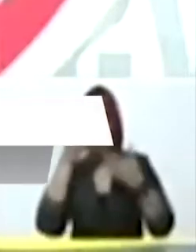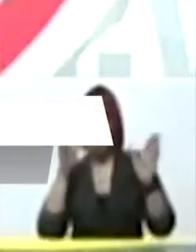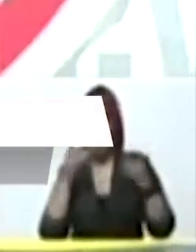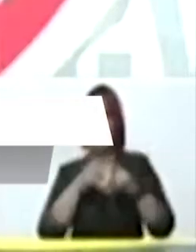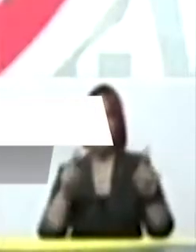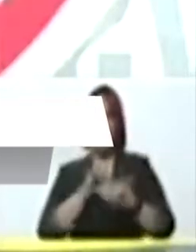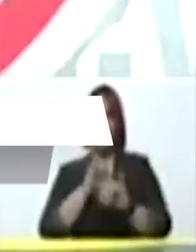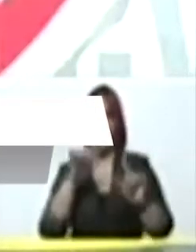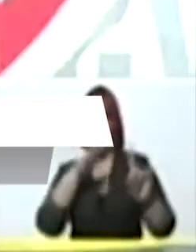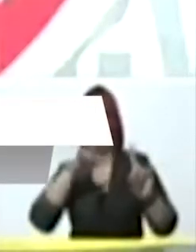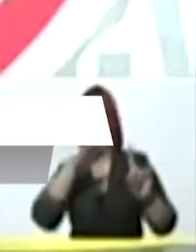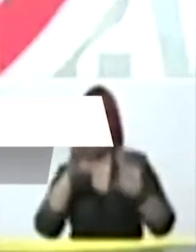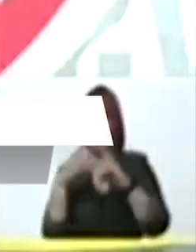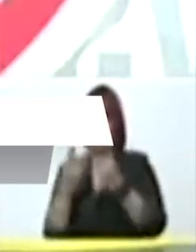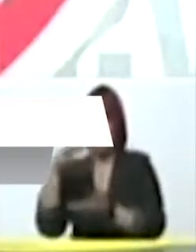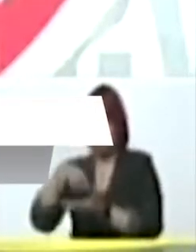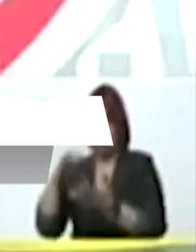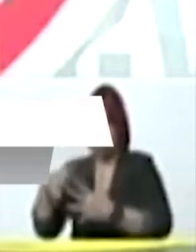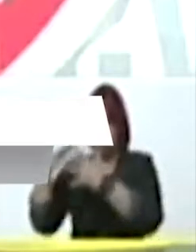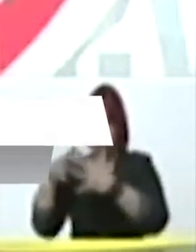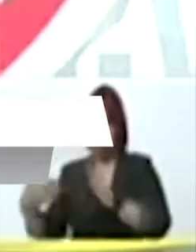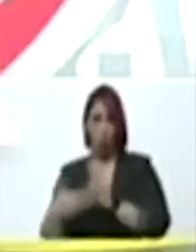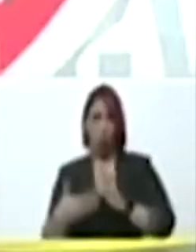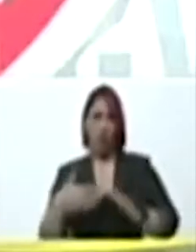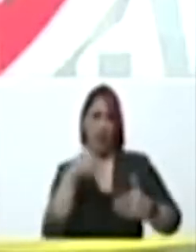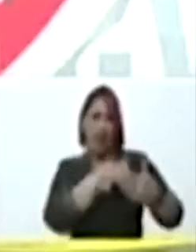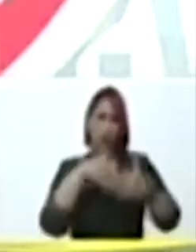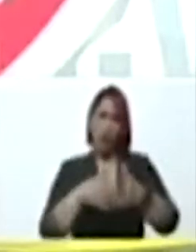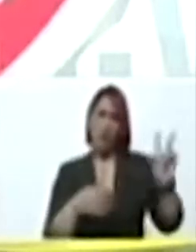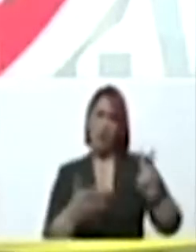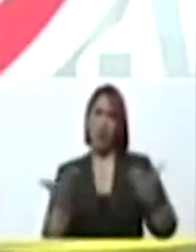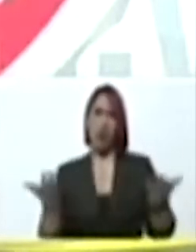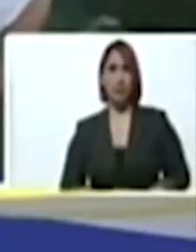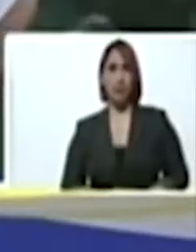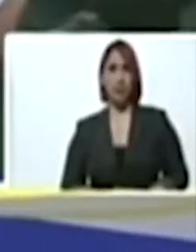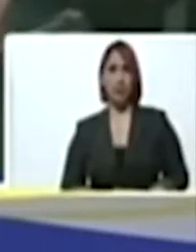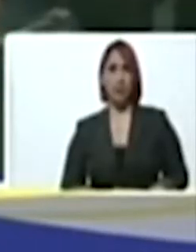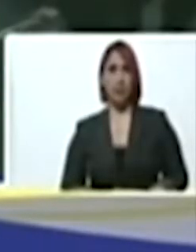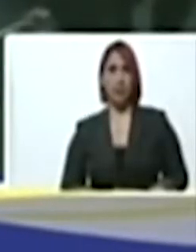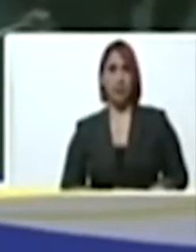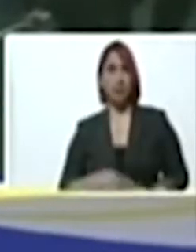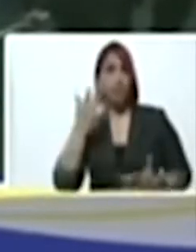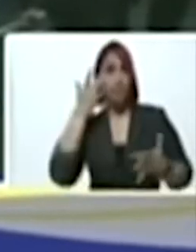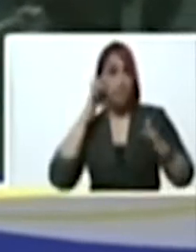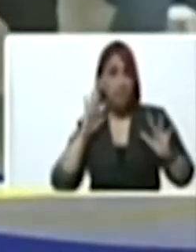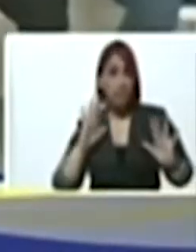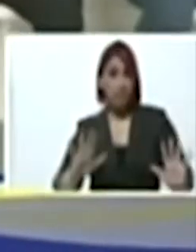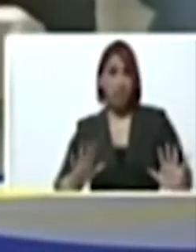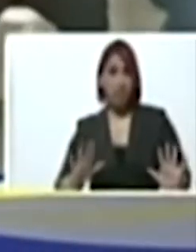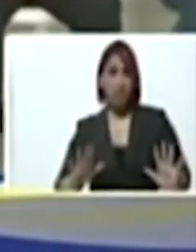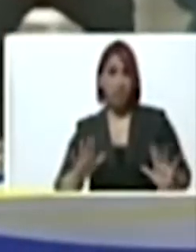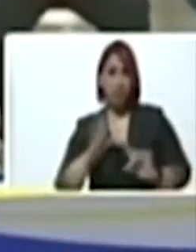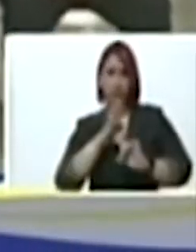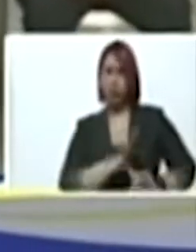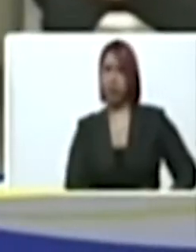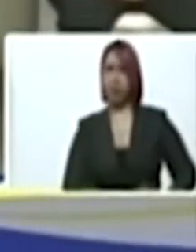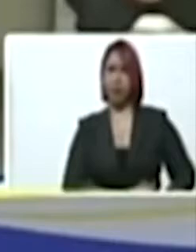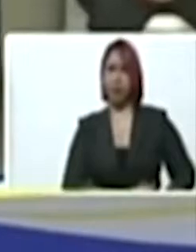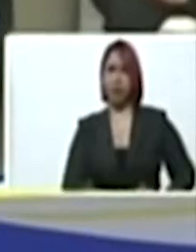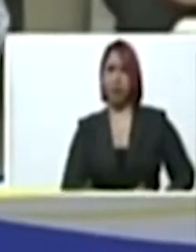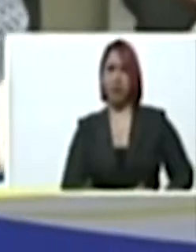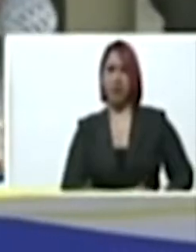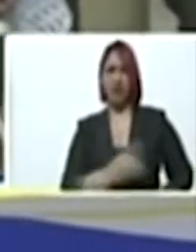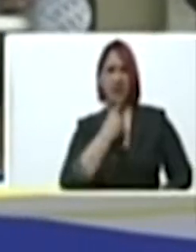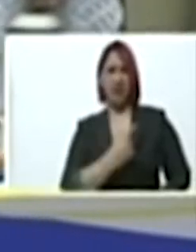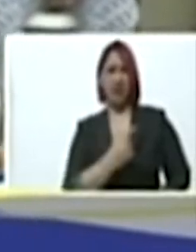d'un discours prononcé jeudi lors du forum pour la défense de la démocratie et de la réalité vénézuélienne auquel il a participé par vidéoconférence